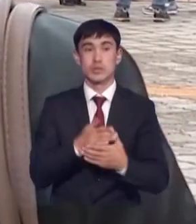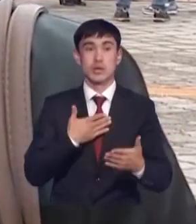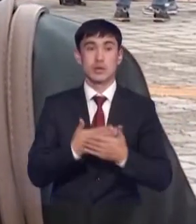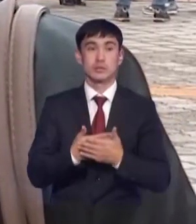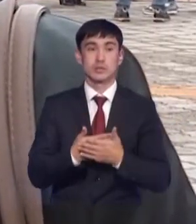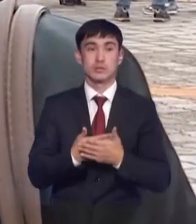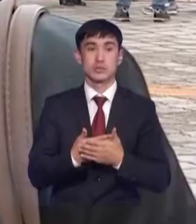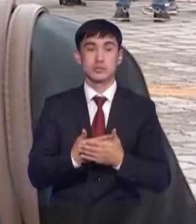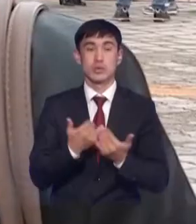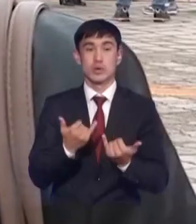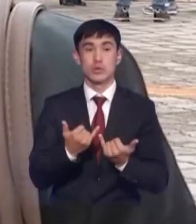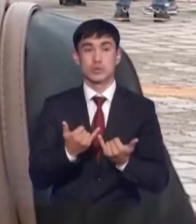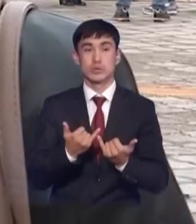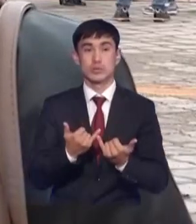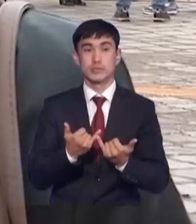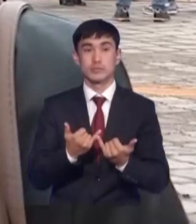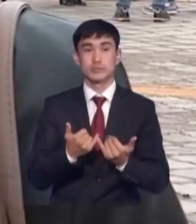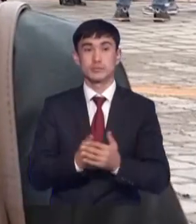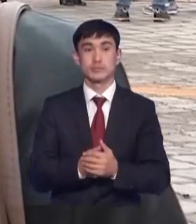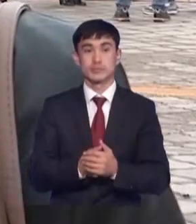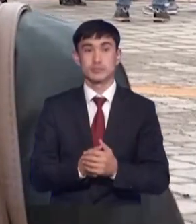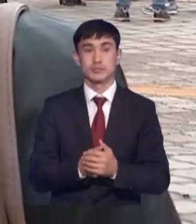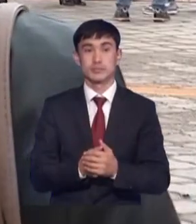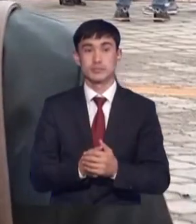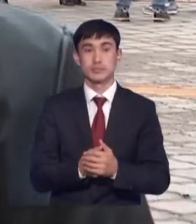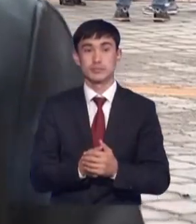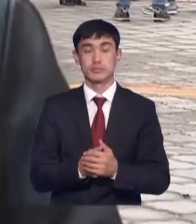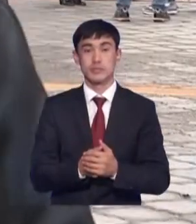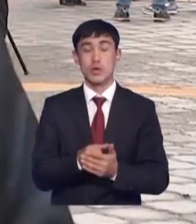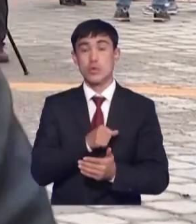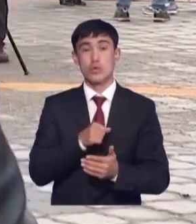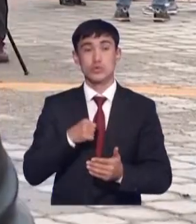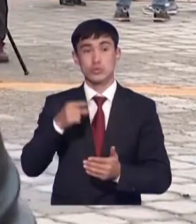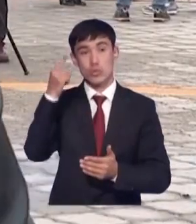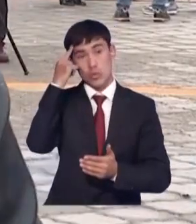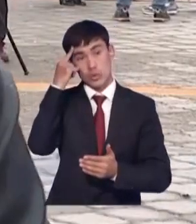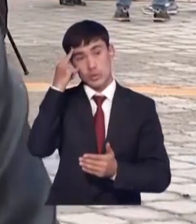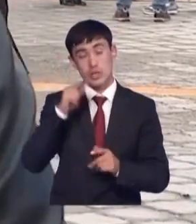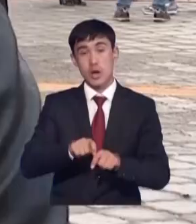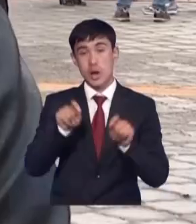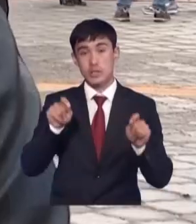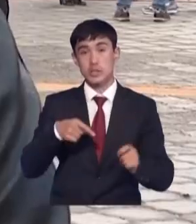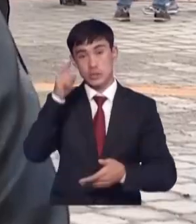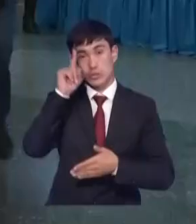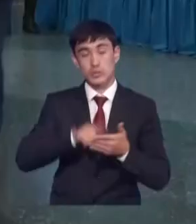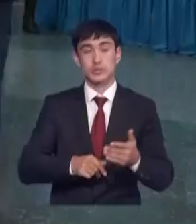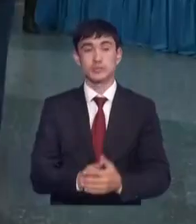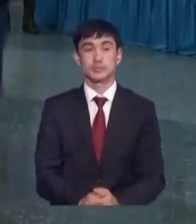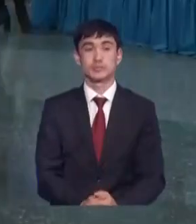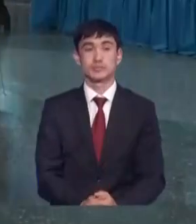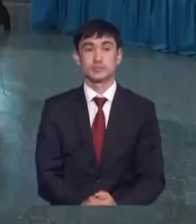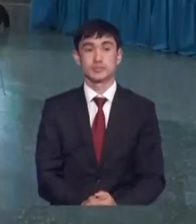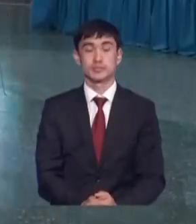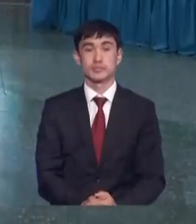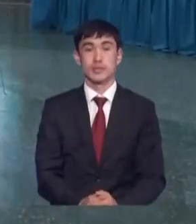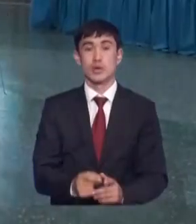атсалысып, осы бір ауыздан атсалысып өзінің ойын ашық айтады деген ойдамын. Үлкен